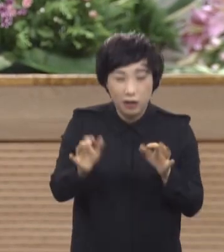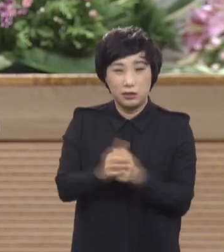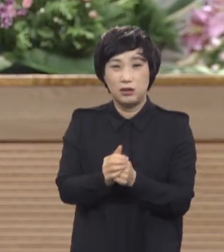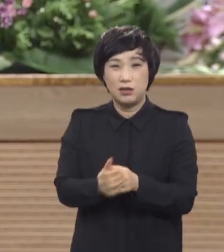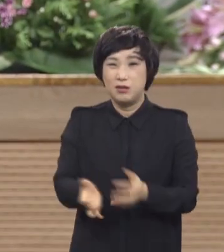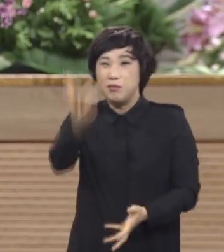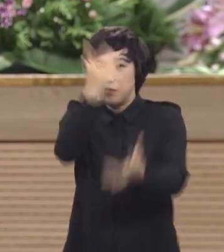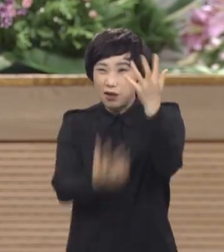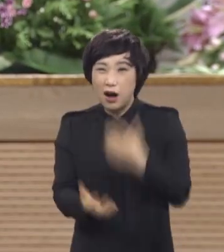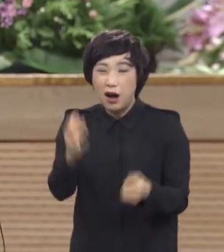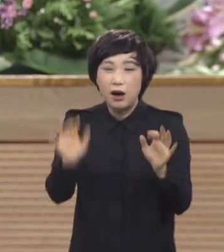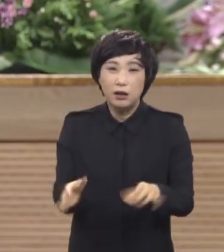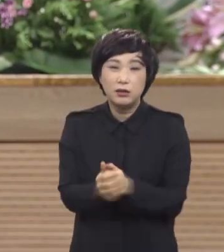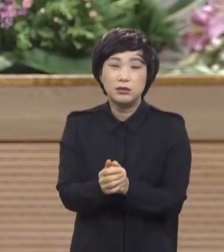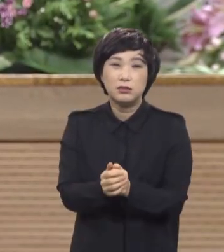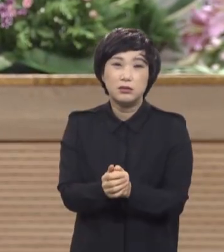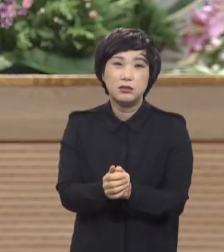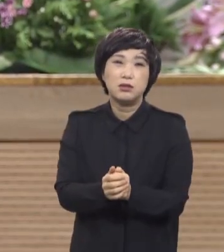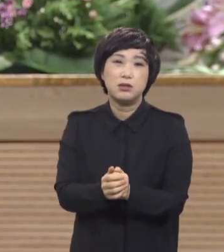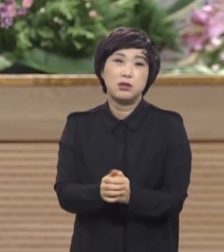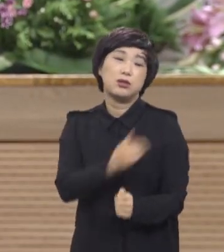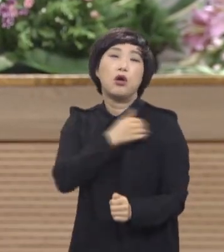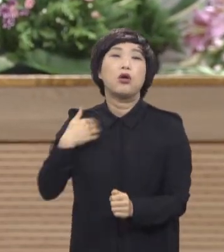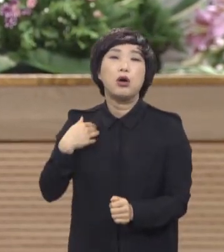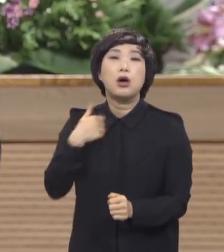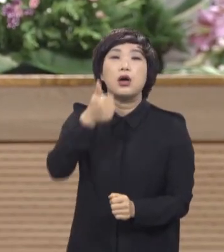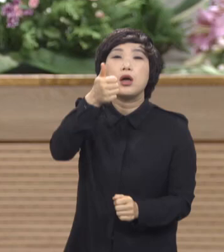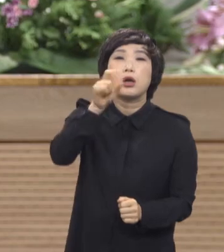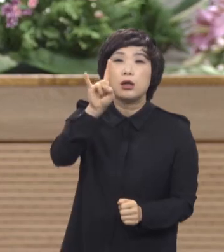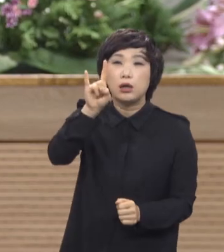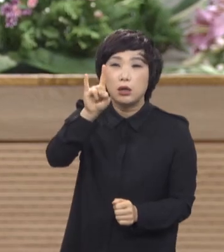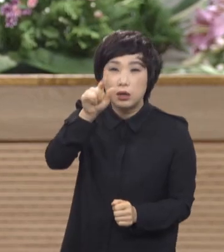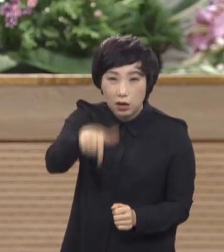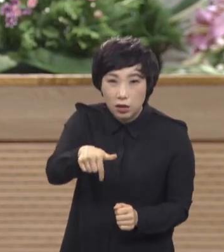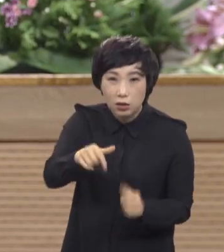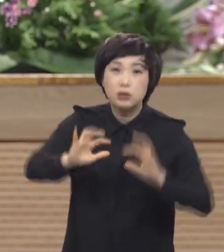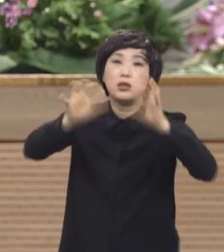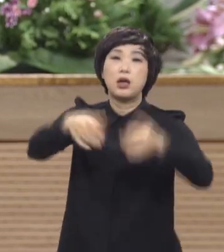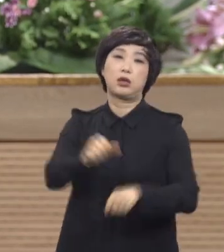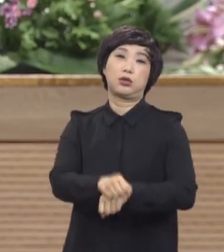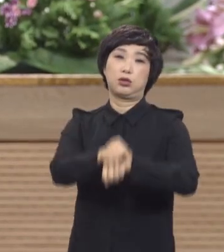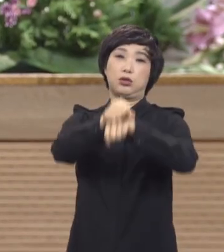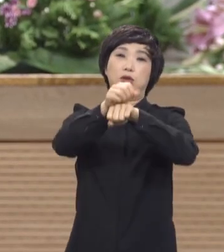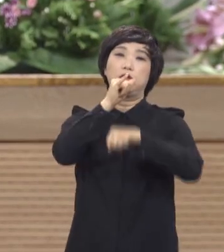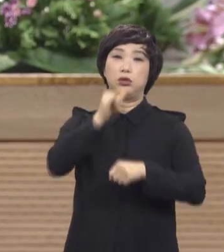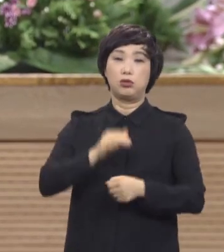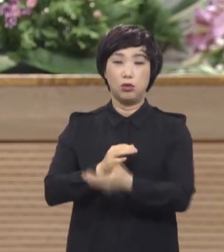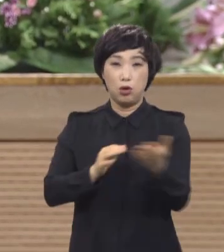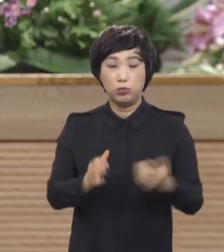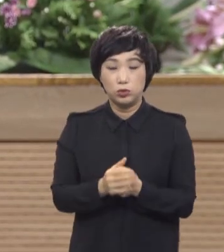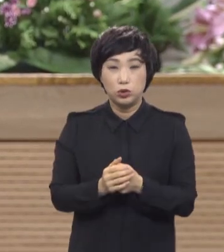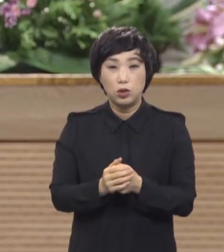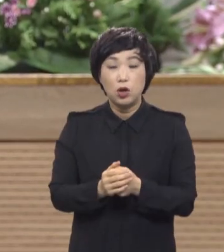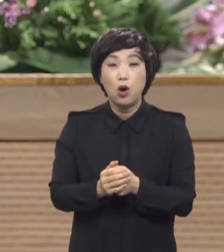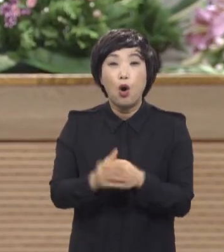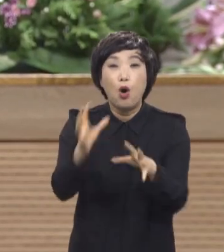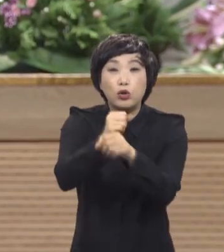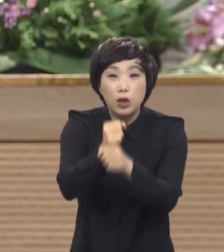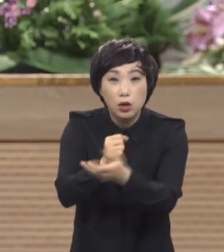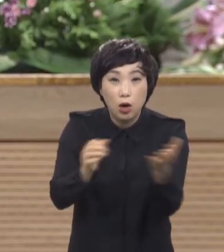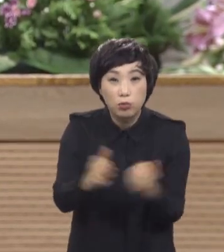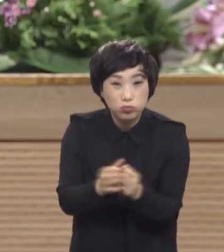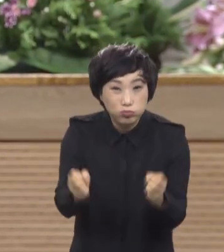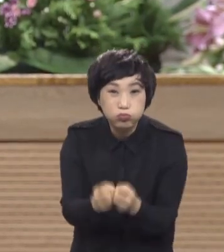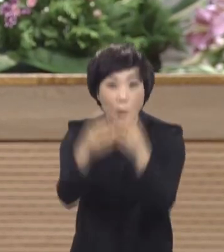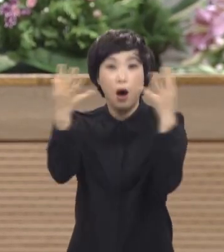버려도 남는 핵무기가 전 세계에 지금 장전되어 있다 이 말입니다 어느 날 그런 전쟁이 일어날